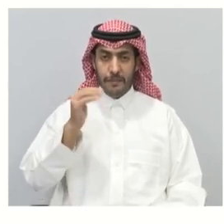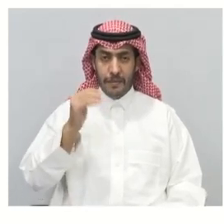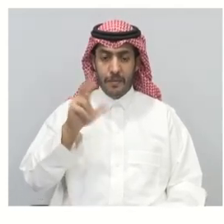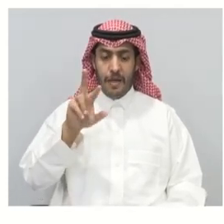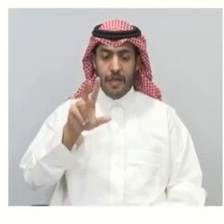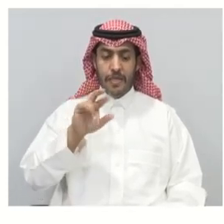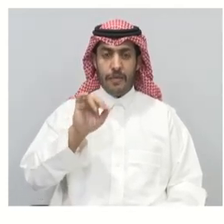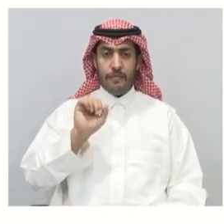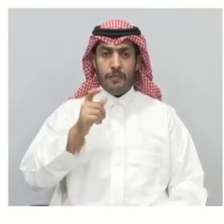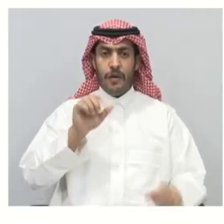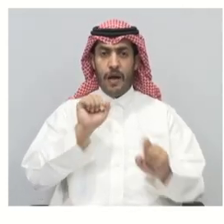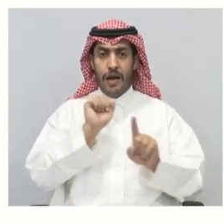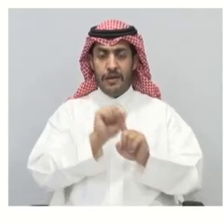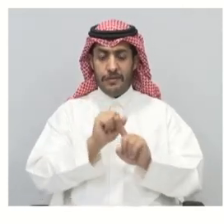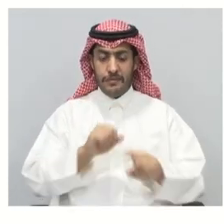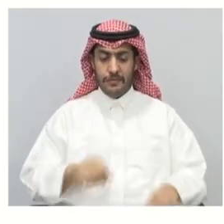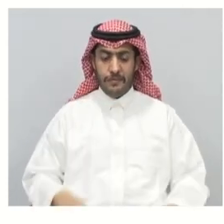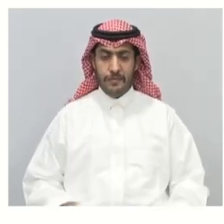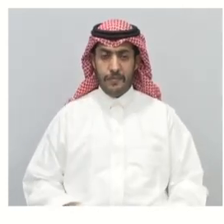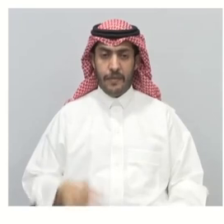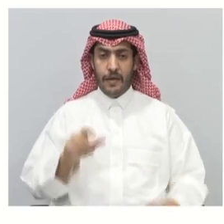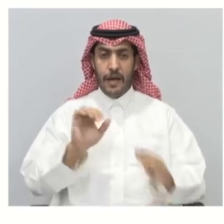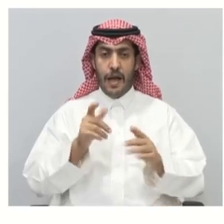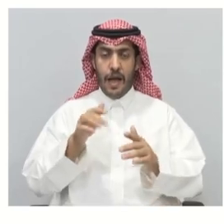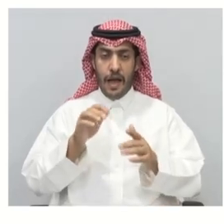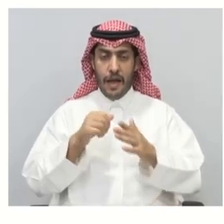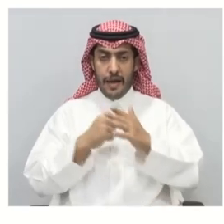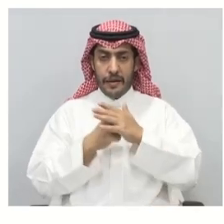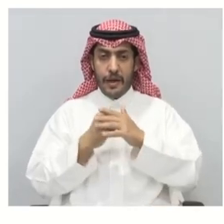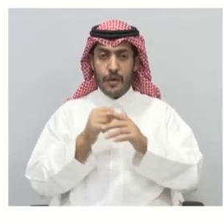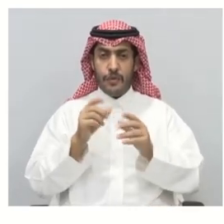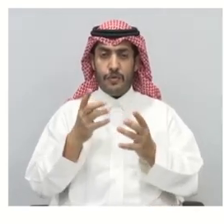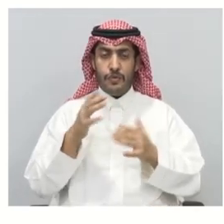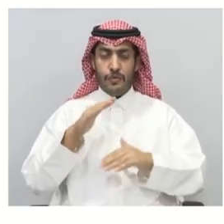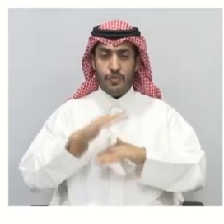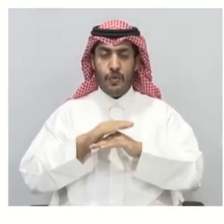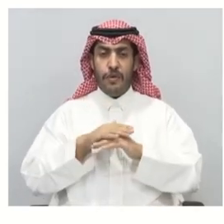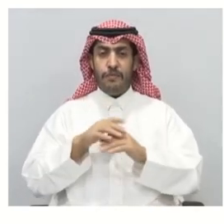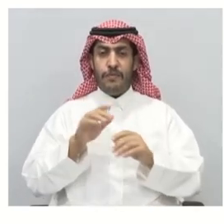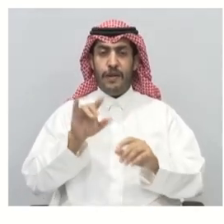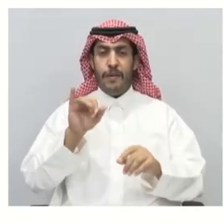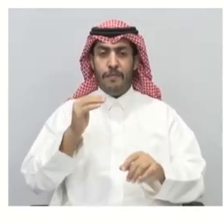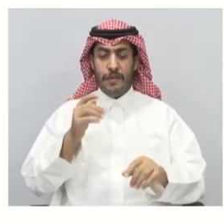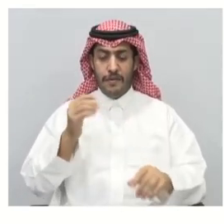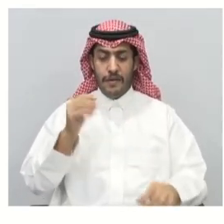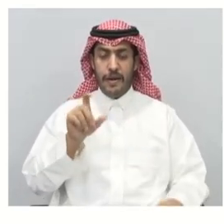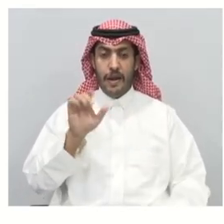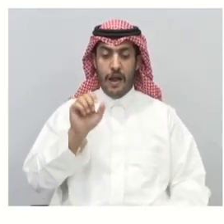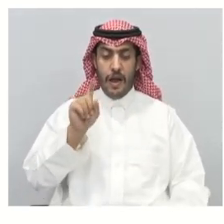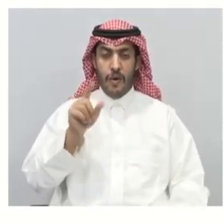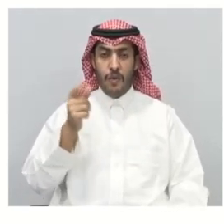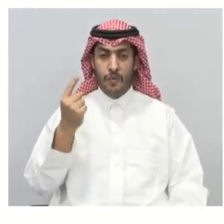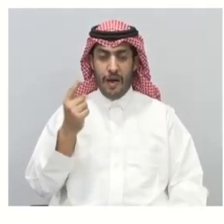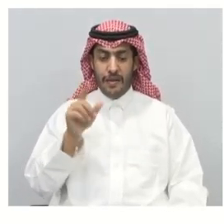الذم المخصوص بالمدحي او الذم طبعا هذه اركان اسلوب المدح والذم لاحظوا معي هنا فعل الملح والذم نعمه طبعا